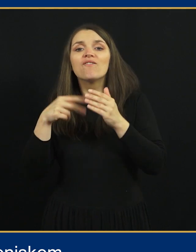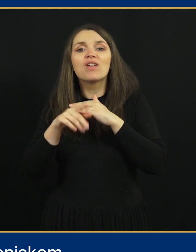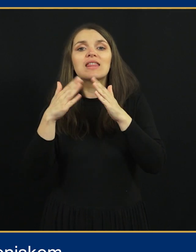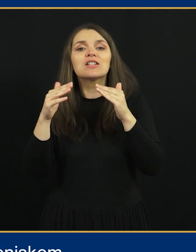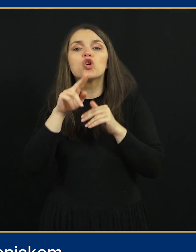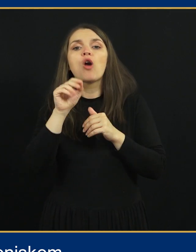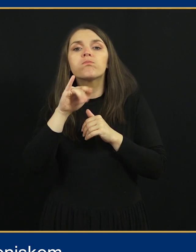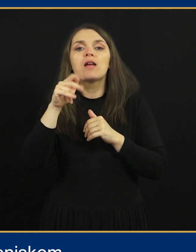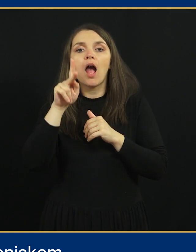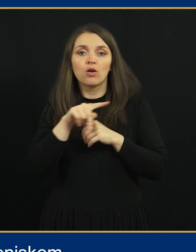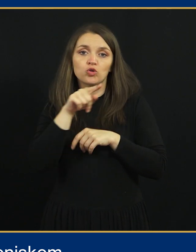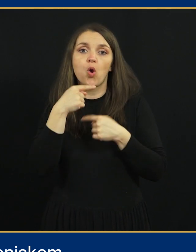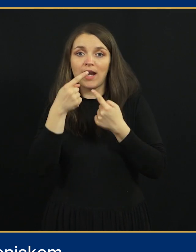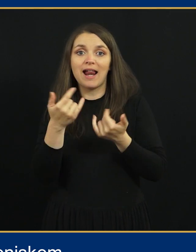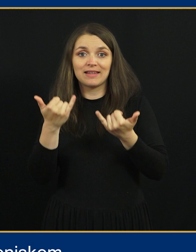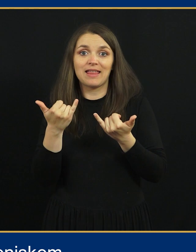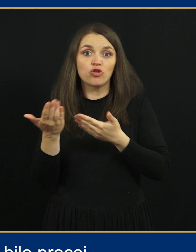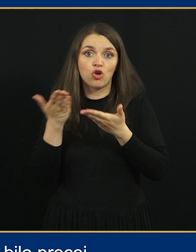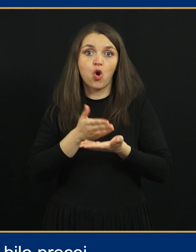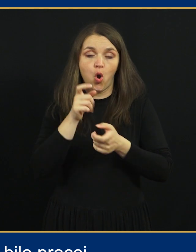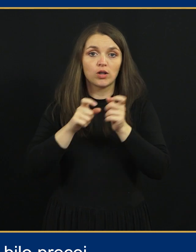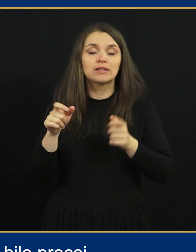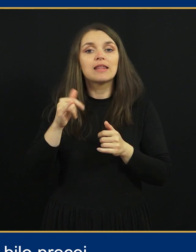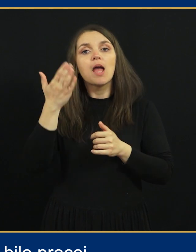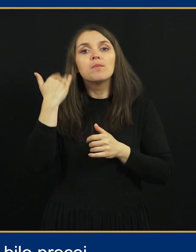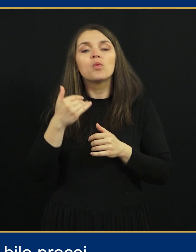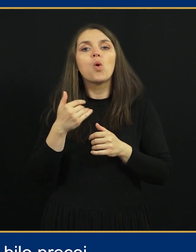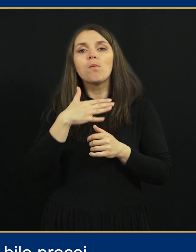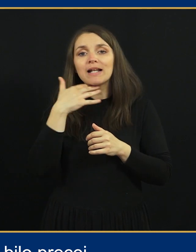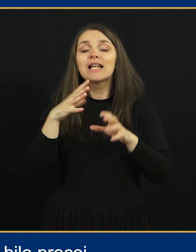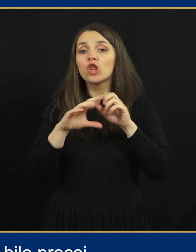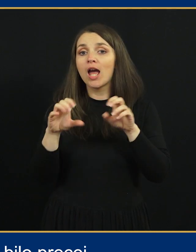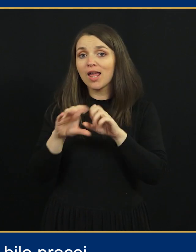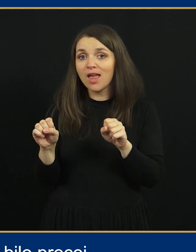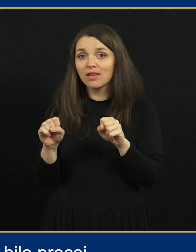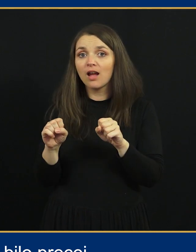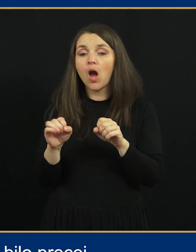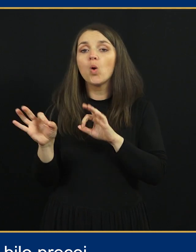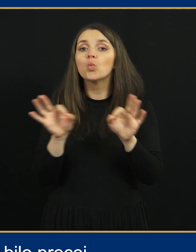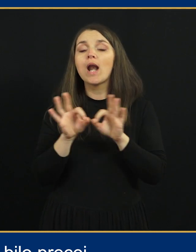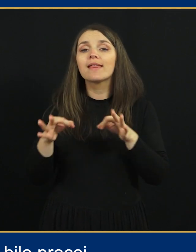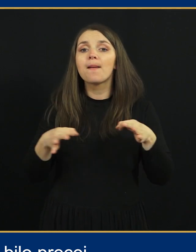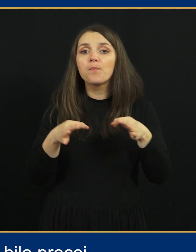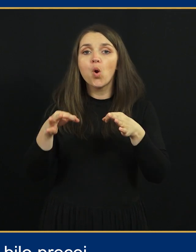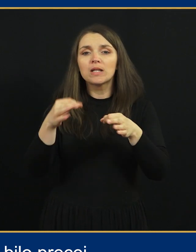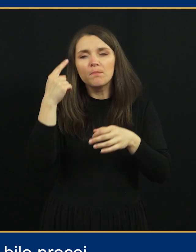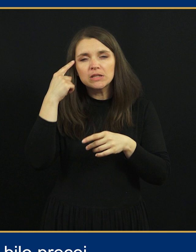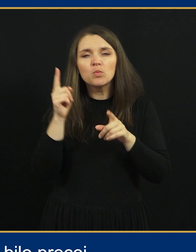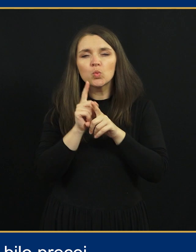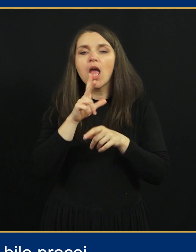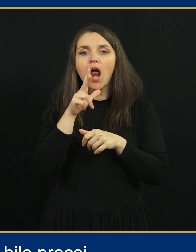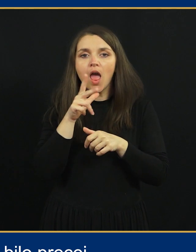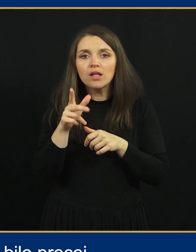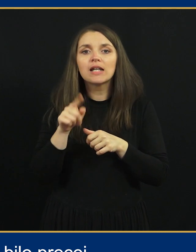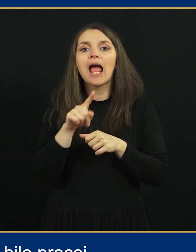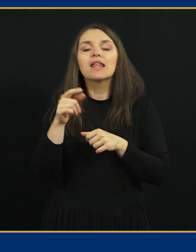začelo premikati, namreč v naselju Žabjak so mi omenili današnji gostje, da je bilo precej narejenega, urejene